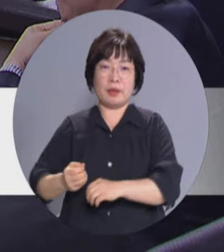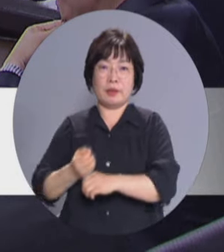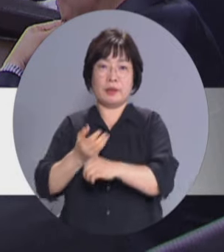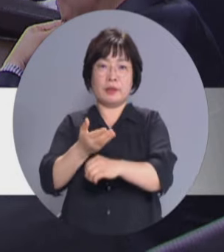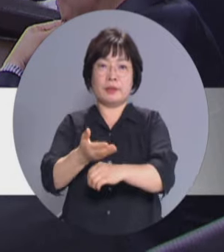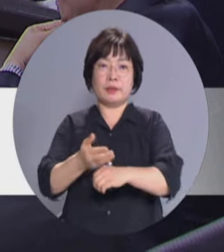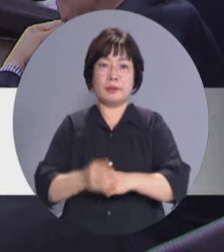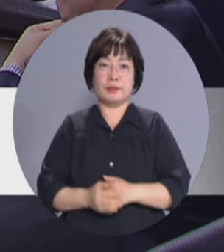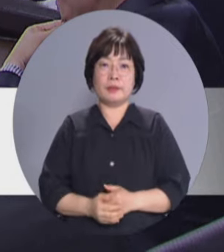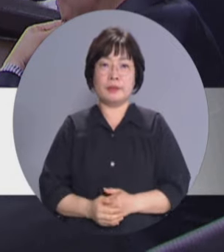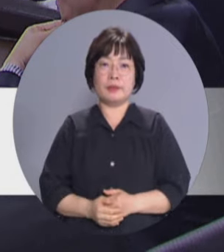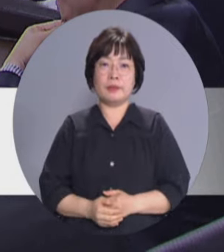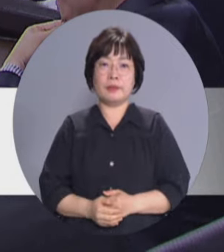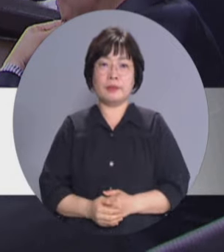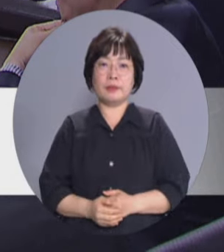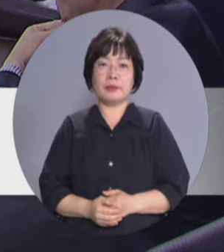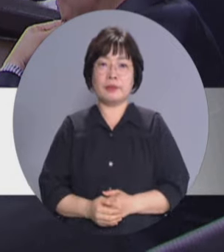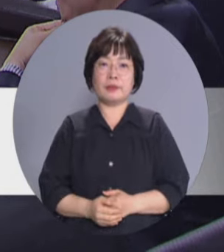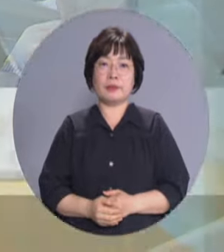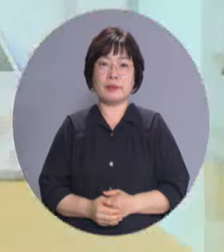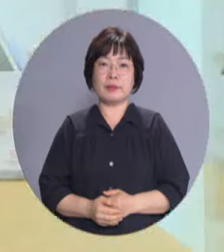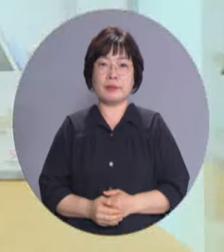김주희 기자가 보도합니다